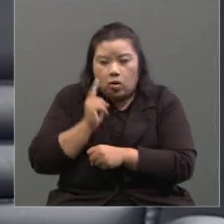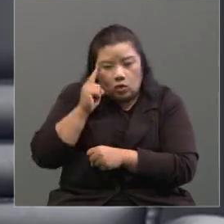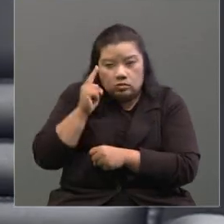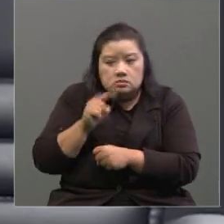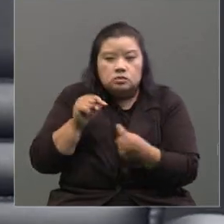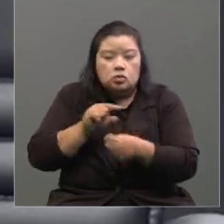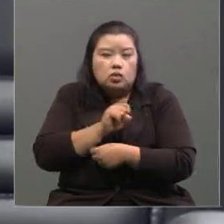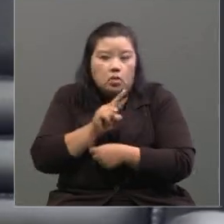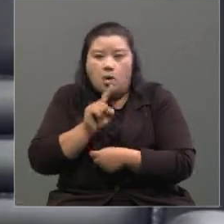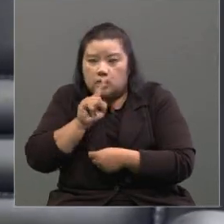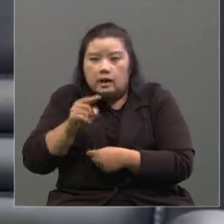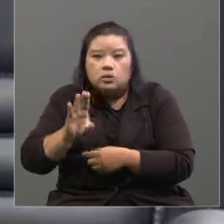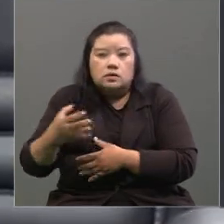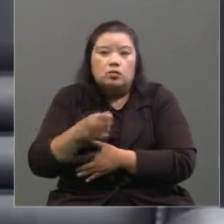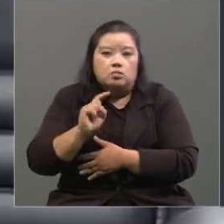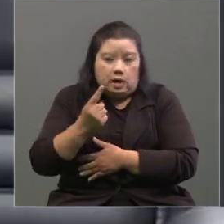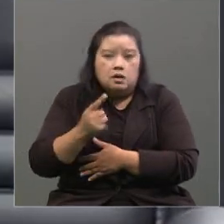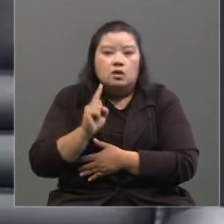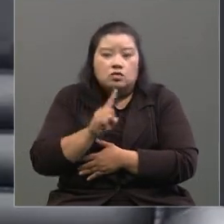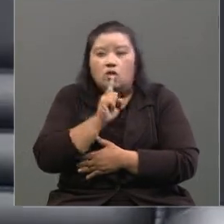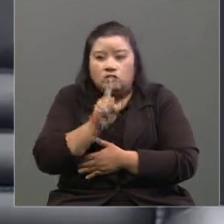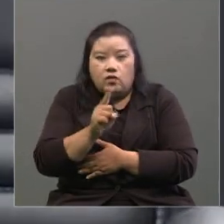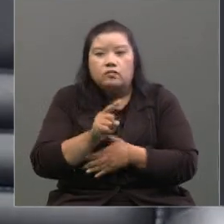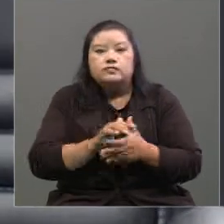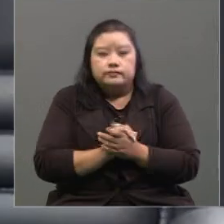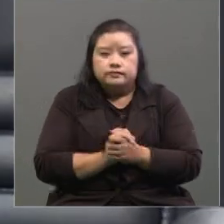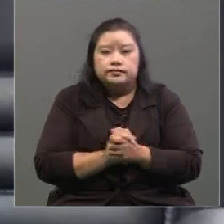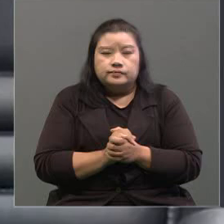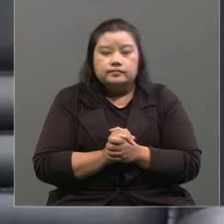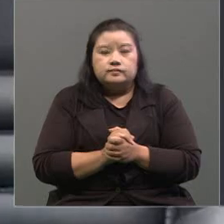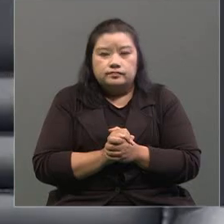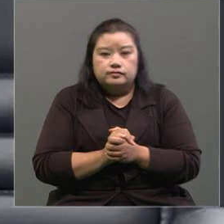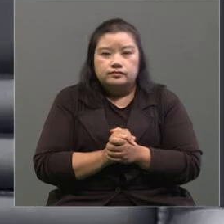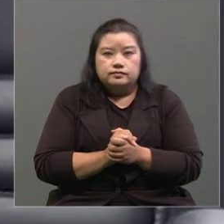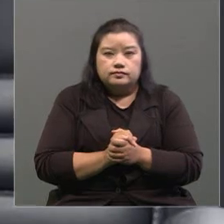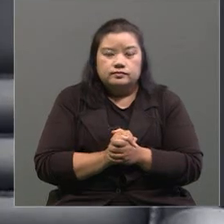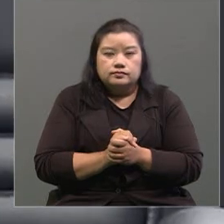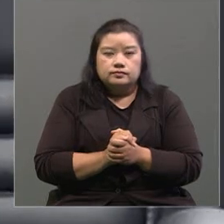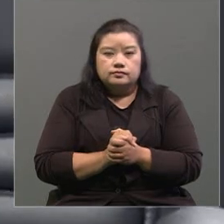หายถ้าได้รับไม่คมกจะต้องฟองร้องต่อไปกลบอัศทยต่ไป